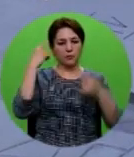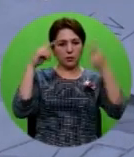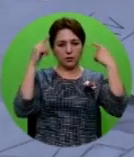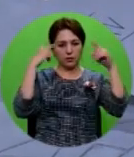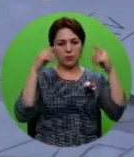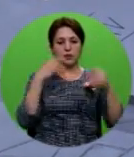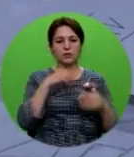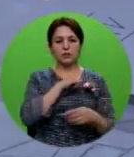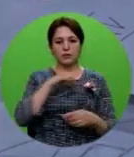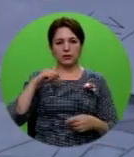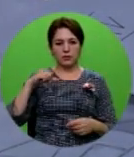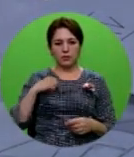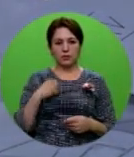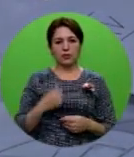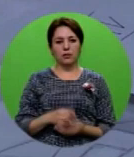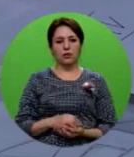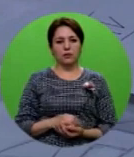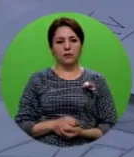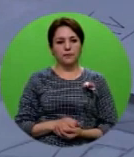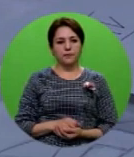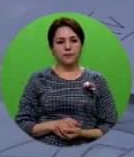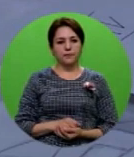орнамент для керамического блюда.